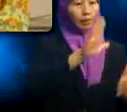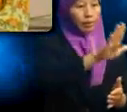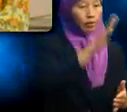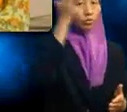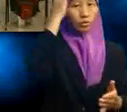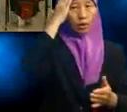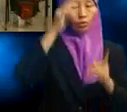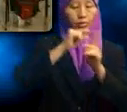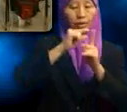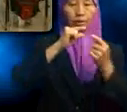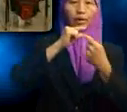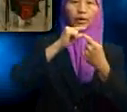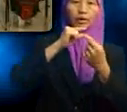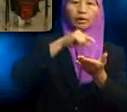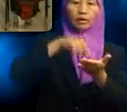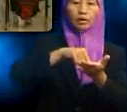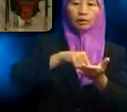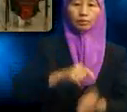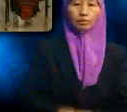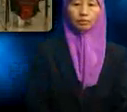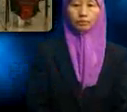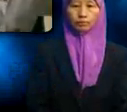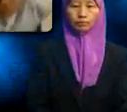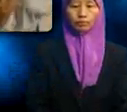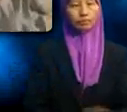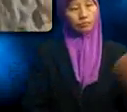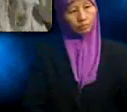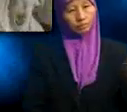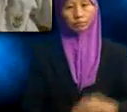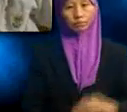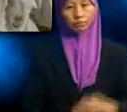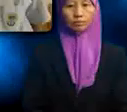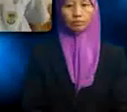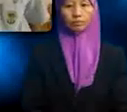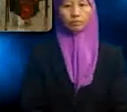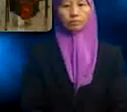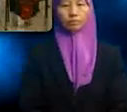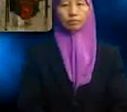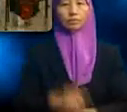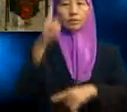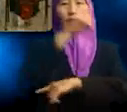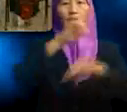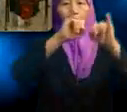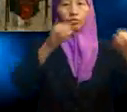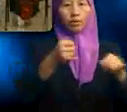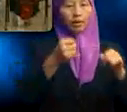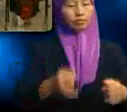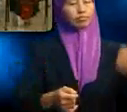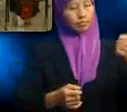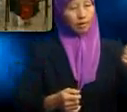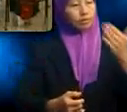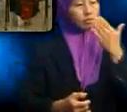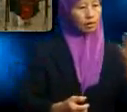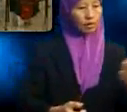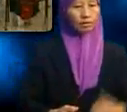tentang perkataan ini? Ya, Najib. Hari Jumaat, serah. Bagus, terima kasih. Hari Jumaat.